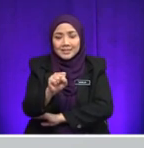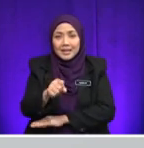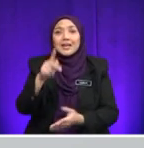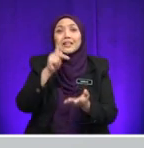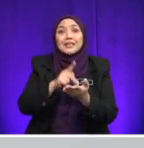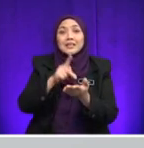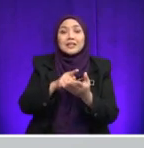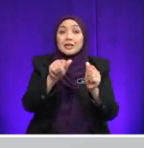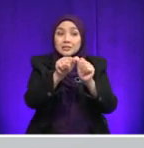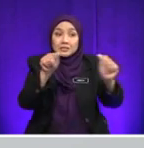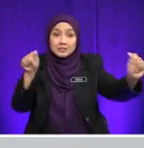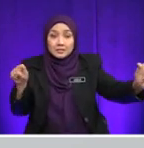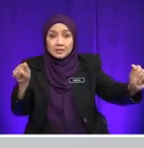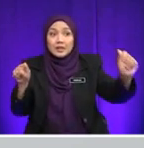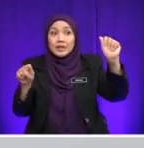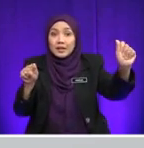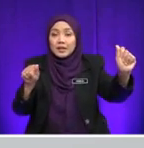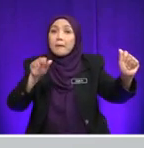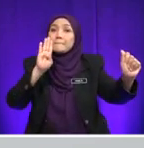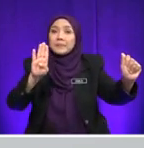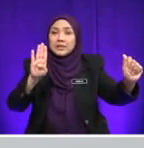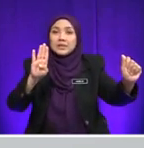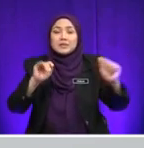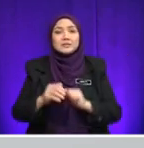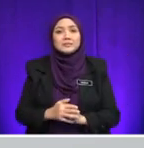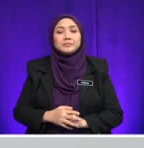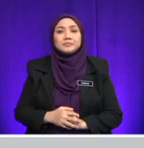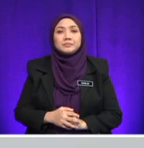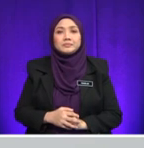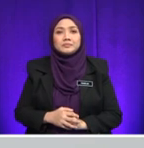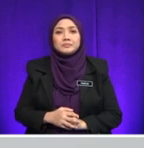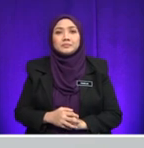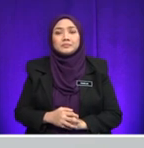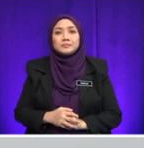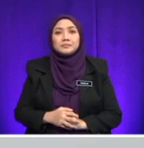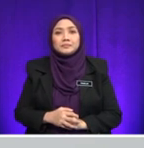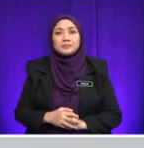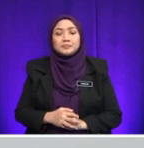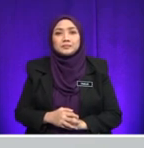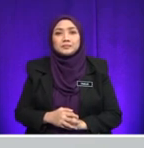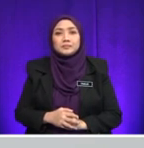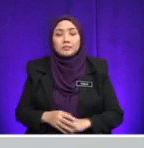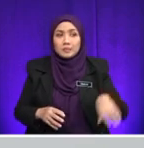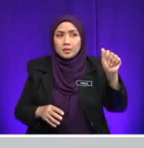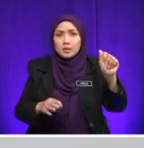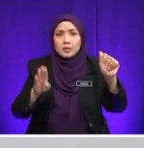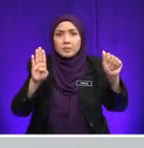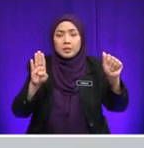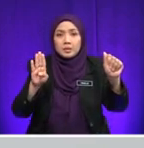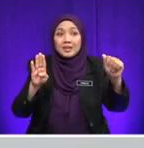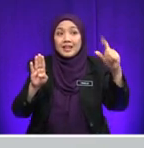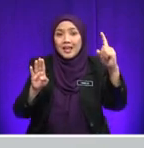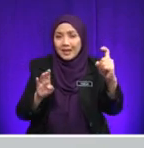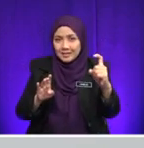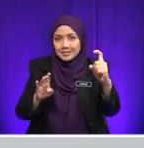cara antara papan e dan papan B jadi papa kan dia dengan x